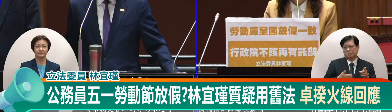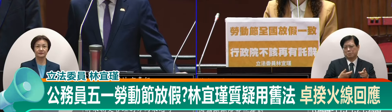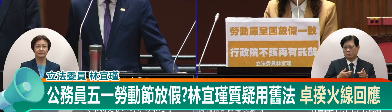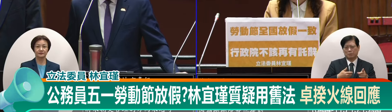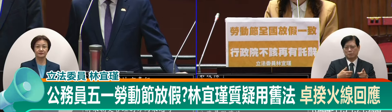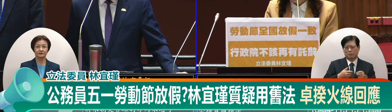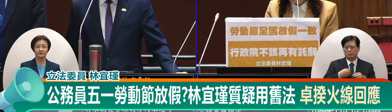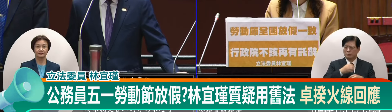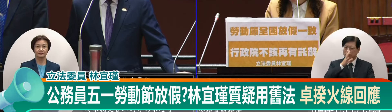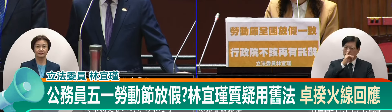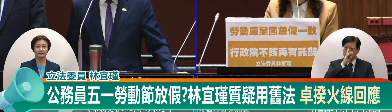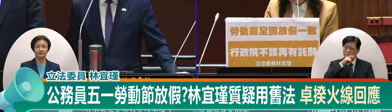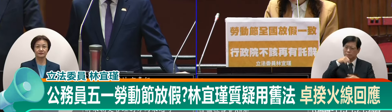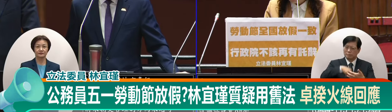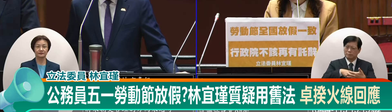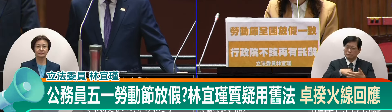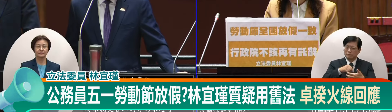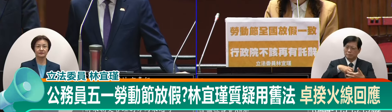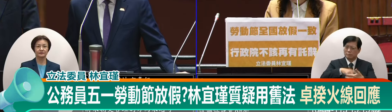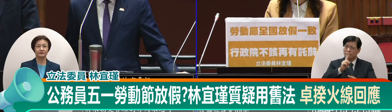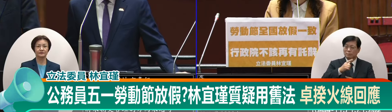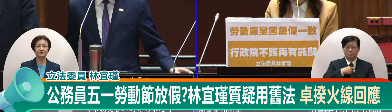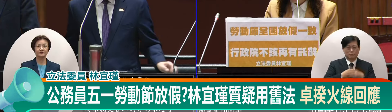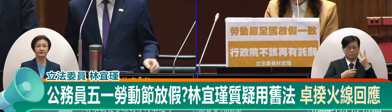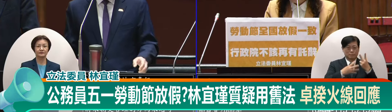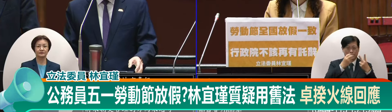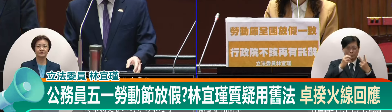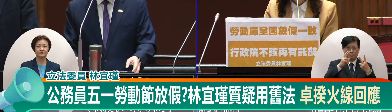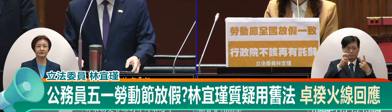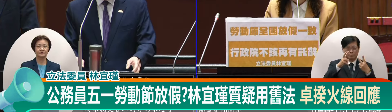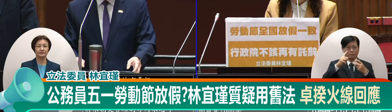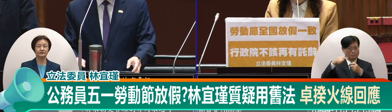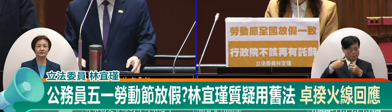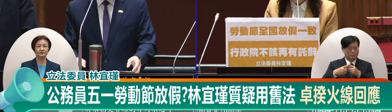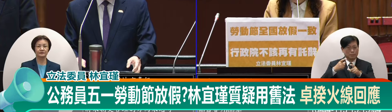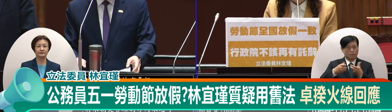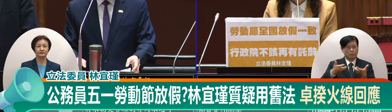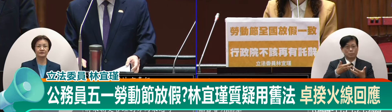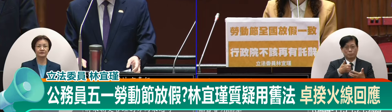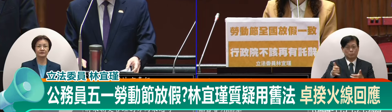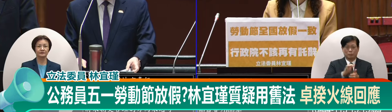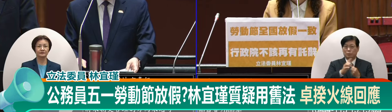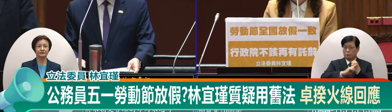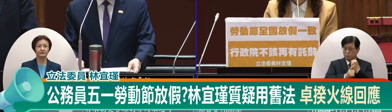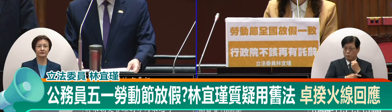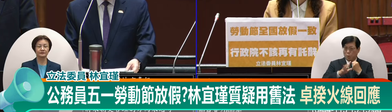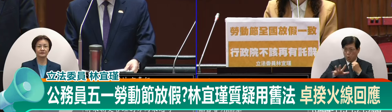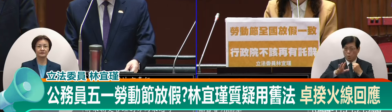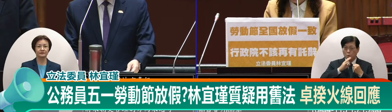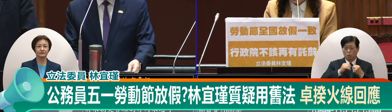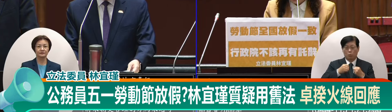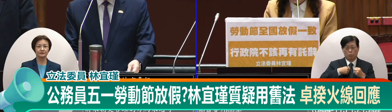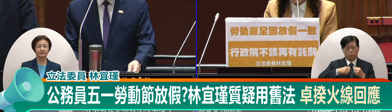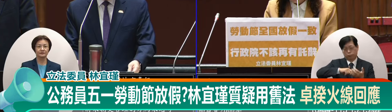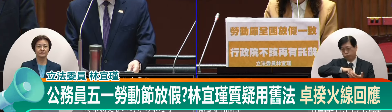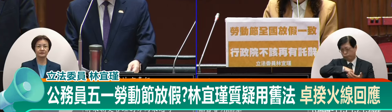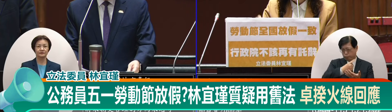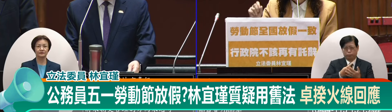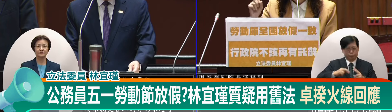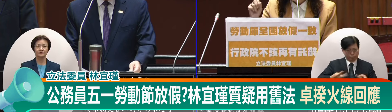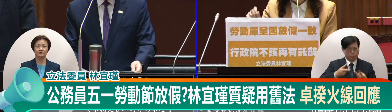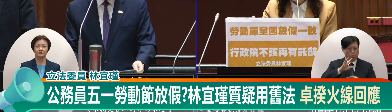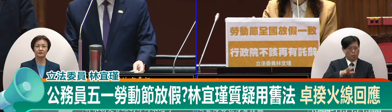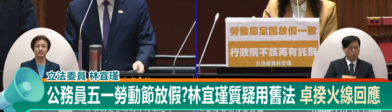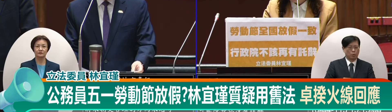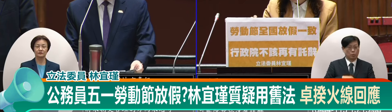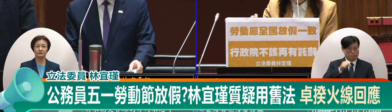有吊诡的是说，在2022年公务员服务法有做过全文的修正，所